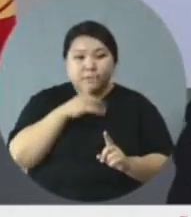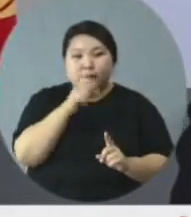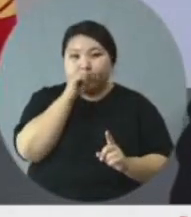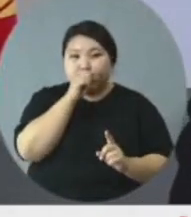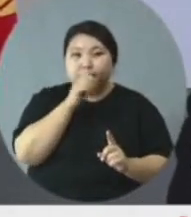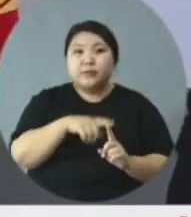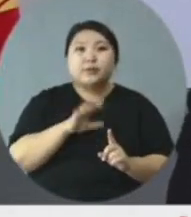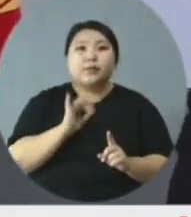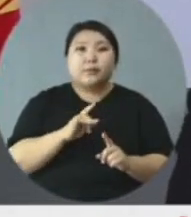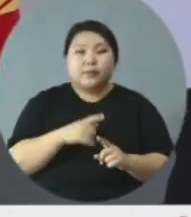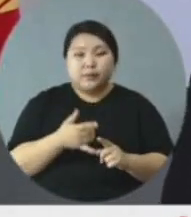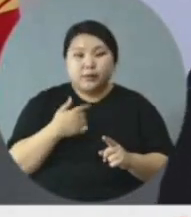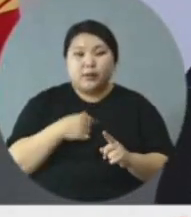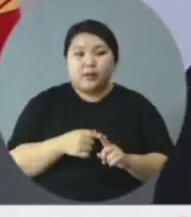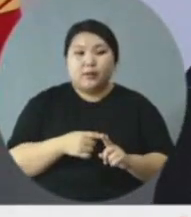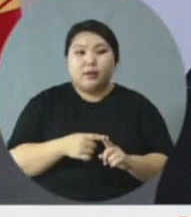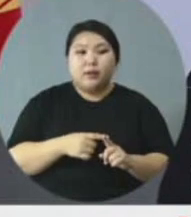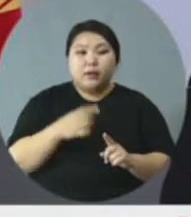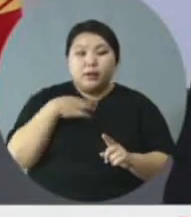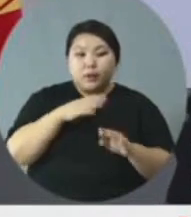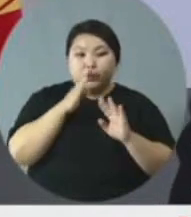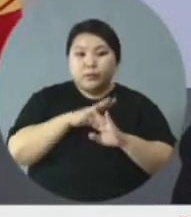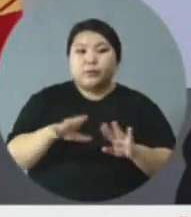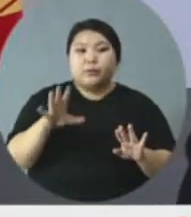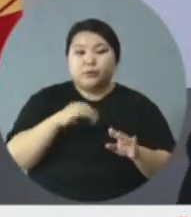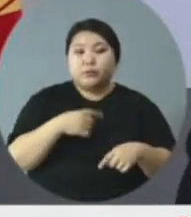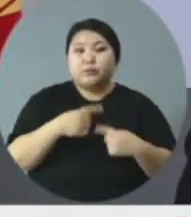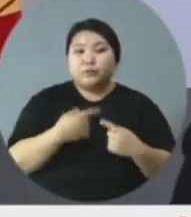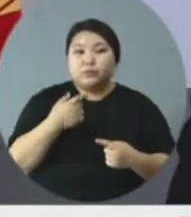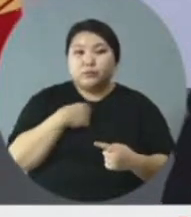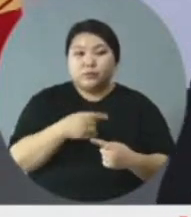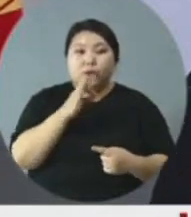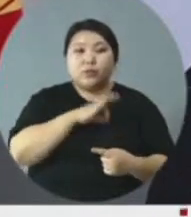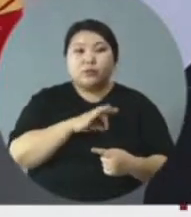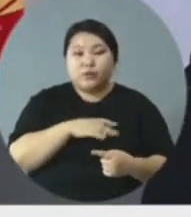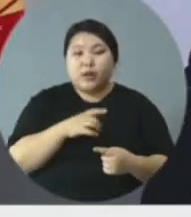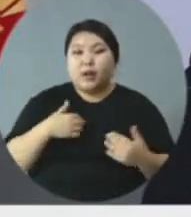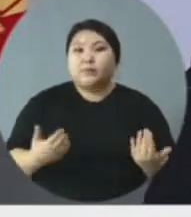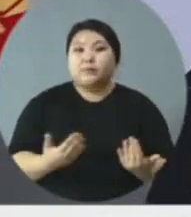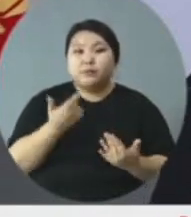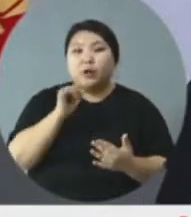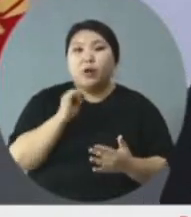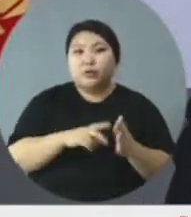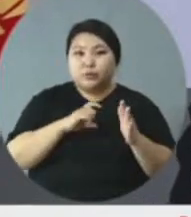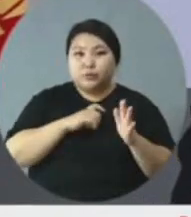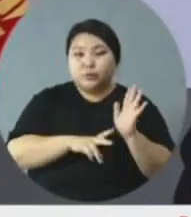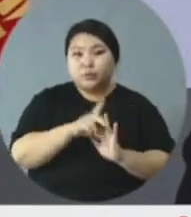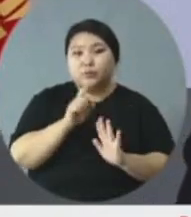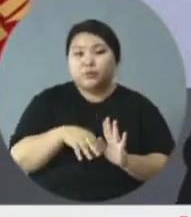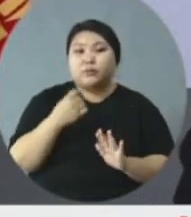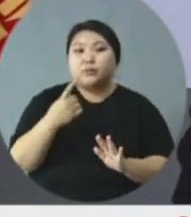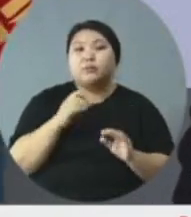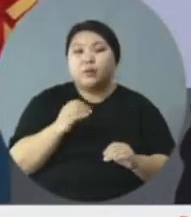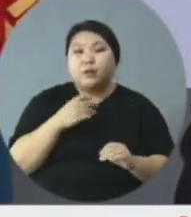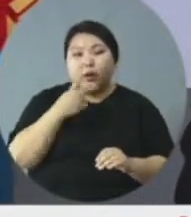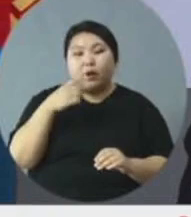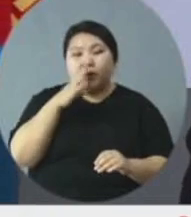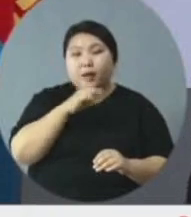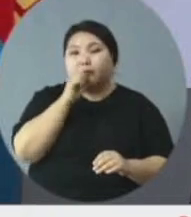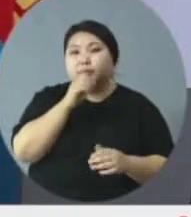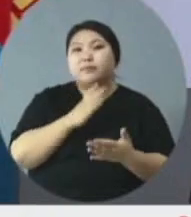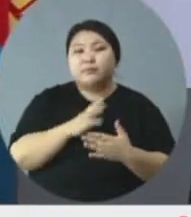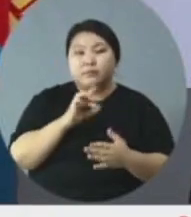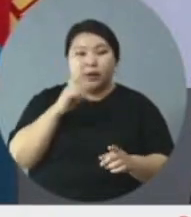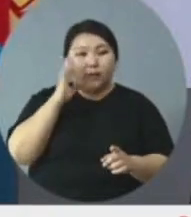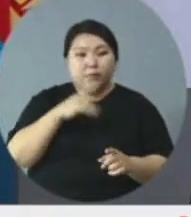одоо самсалтай нь бол одоо асууд хүүхдийн мөнгөний одоо орлого маань амжиргааны гол одоо бас их үсрэх нэг болцсон гэж бодох юм хэрэг хамслаа.